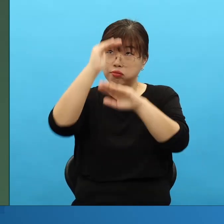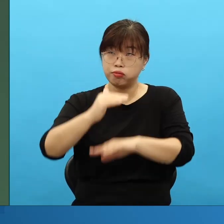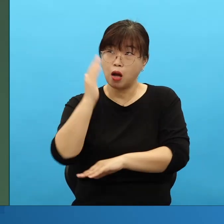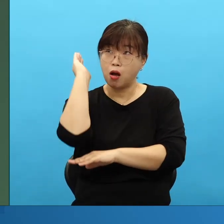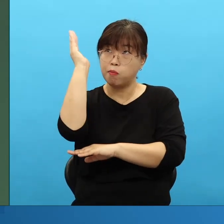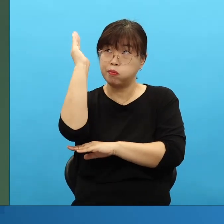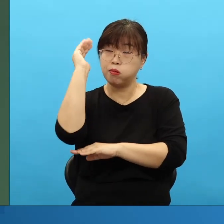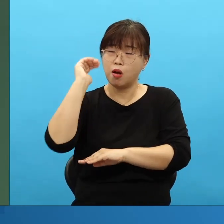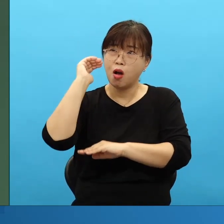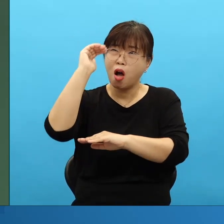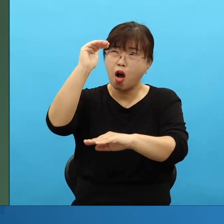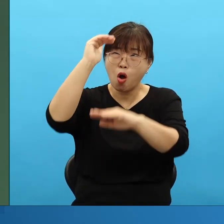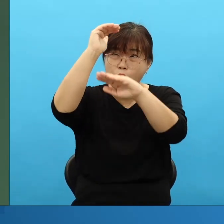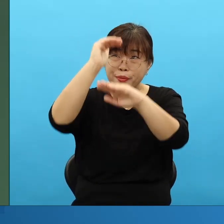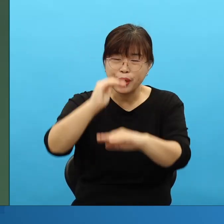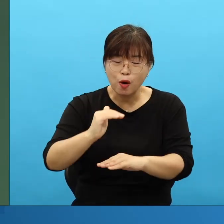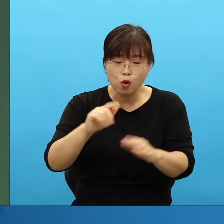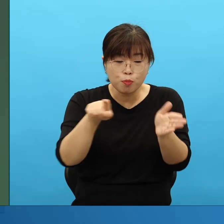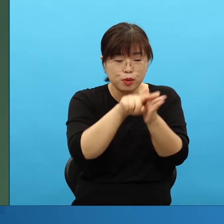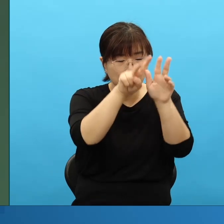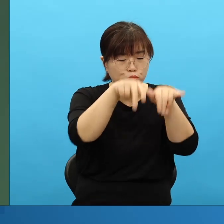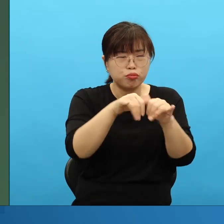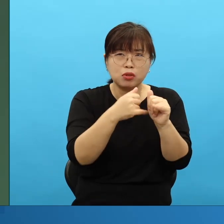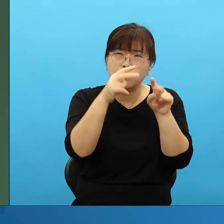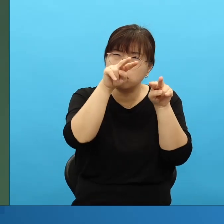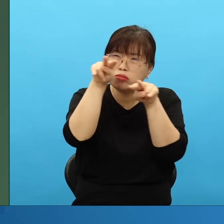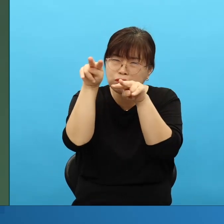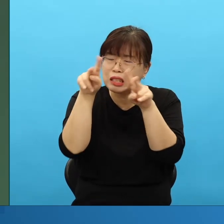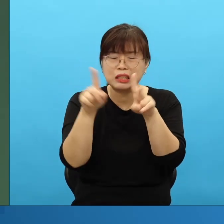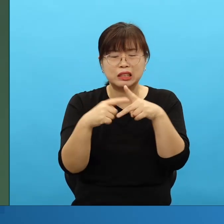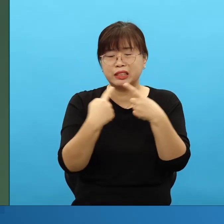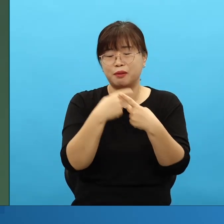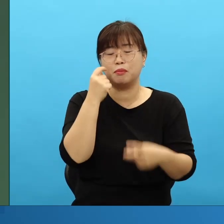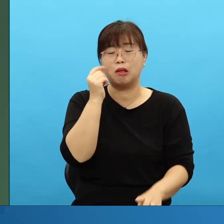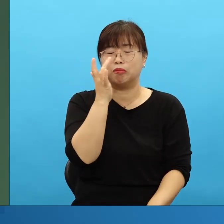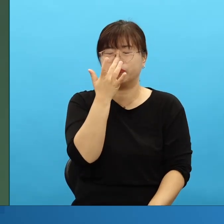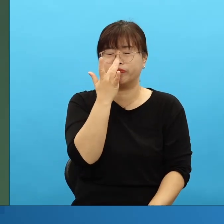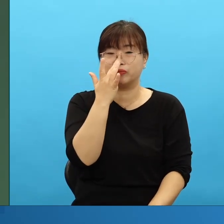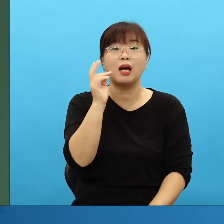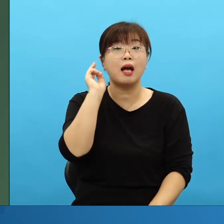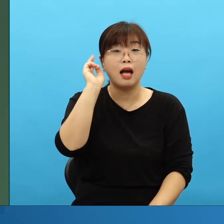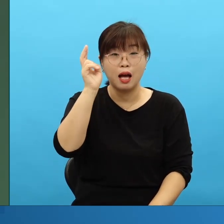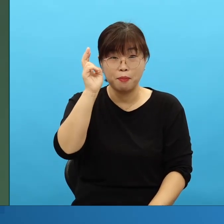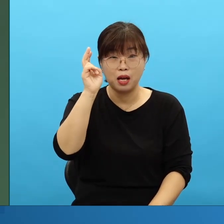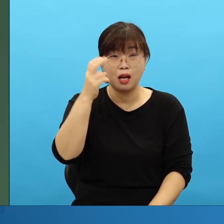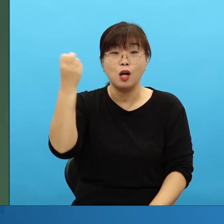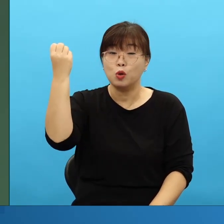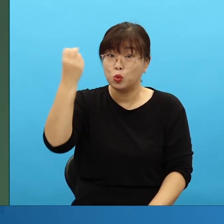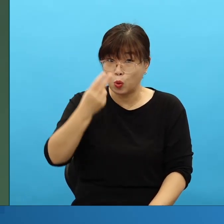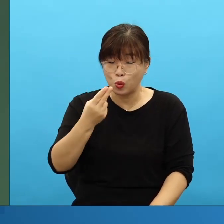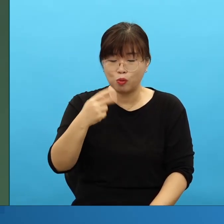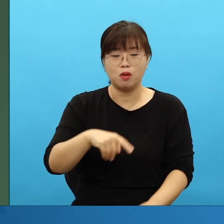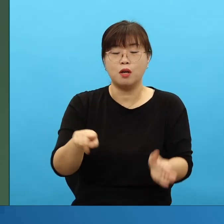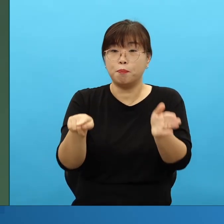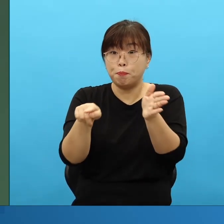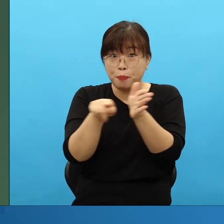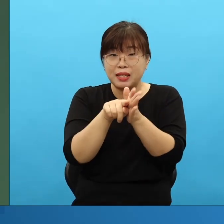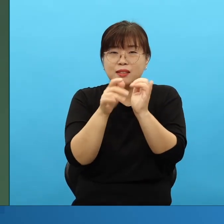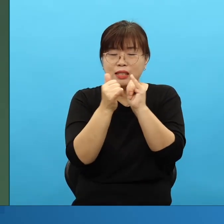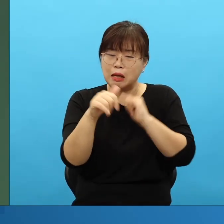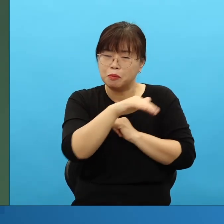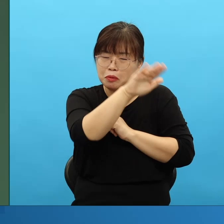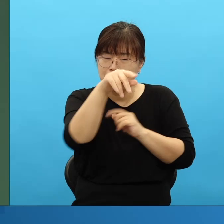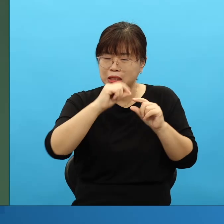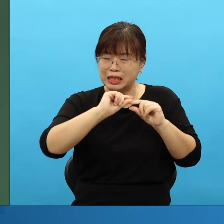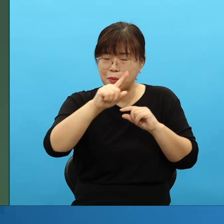is not seen to the eyes. This is something that unbelievers completely do not understand. 믿는 사람들조차도 전혀 이해를 못하는 거예요. And even believers